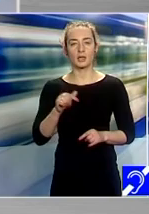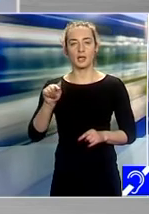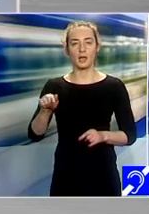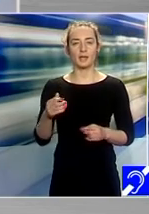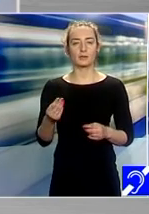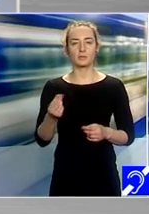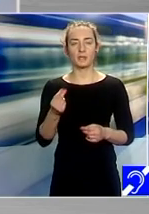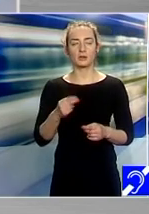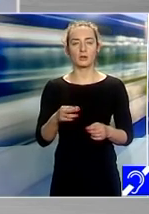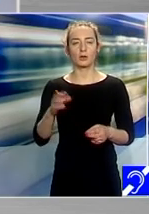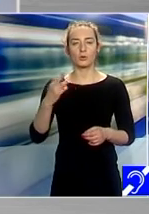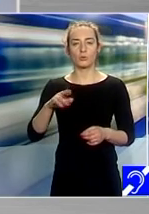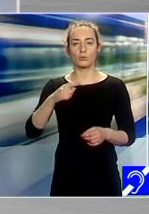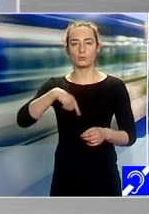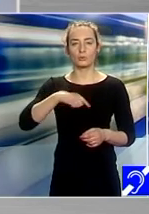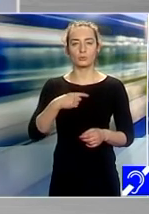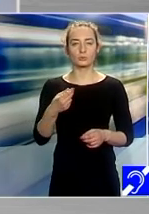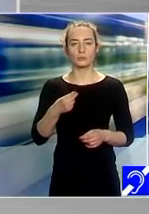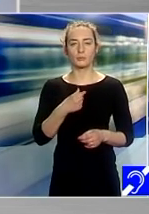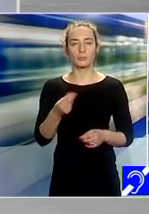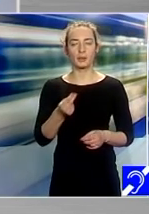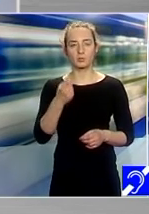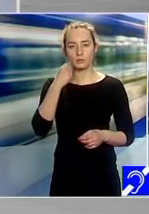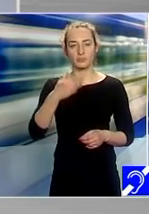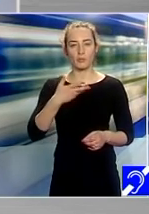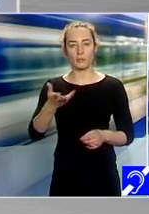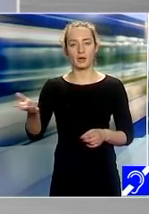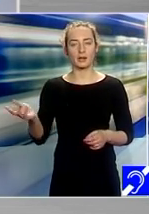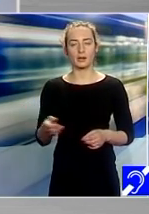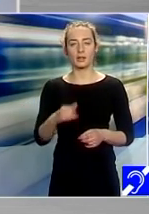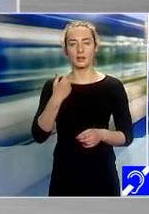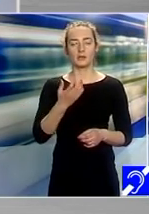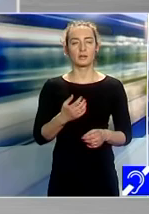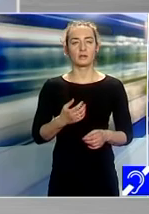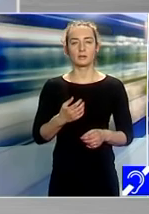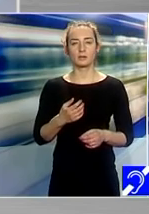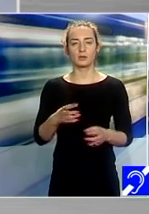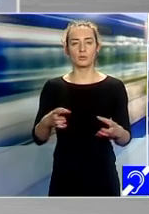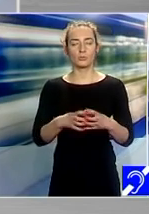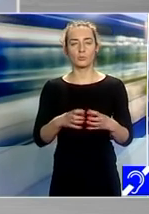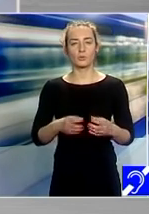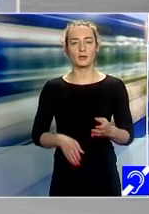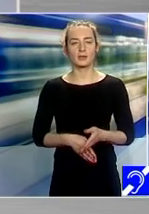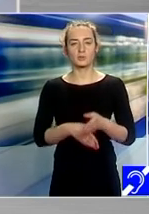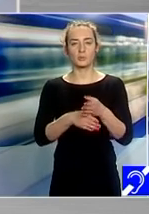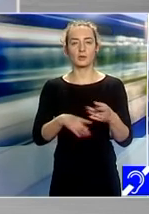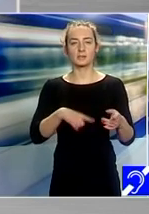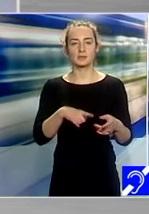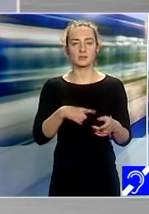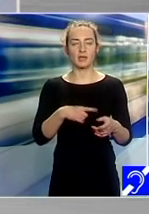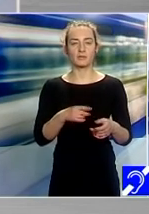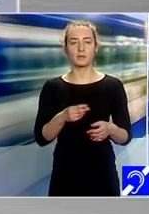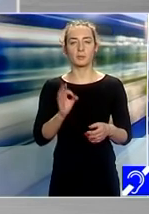lângă rolul pe care îl avem noi în informare, mă gândeam acum când vorbeați că grupurile de suport cred că ar fi utile.